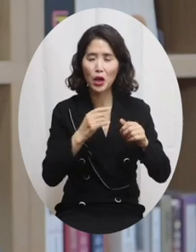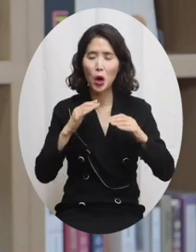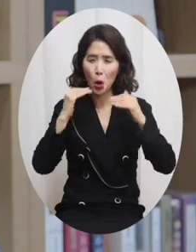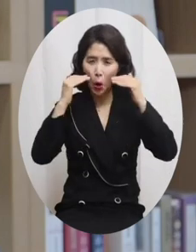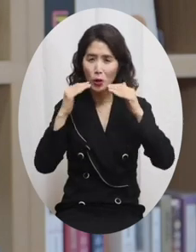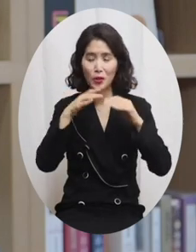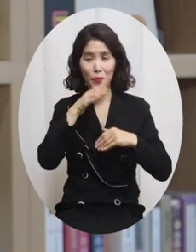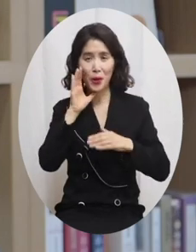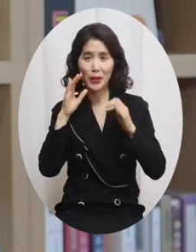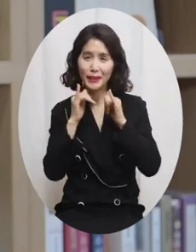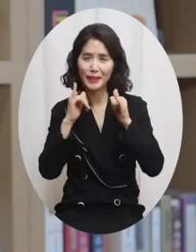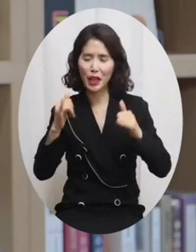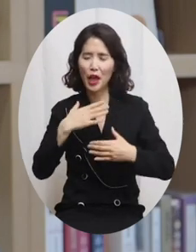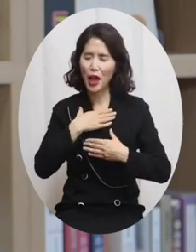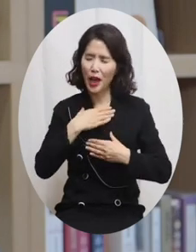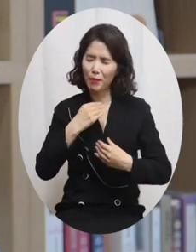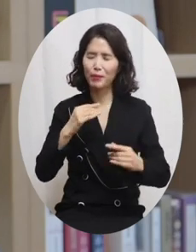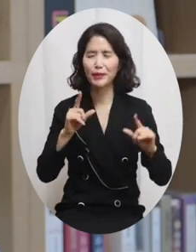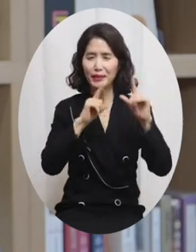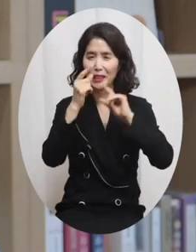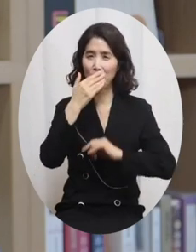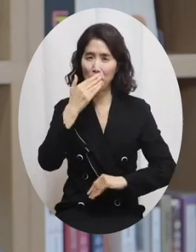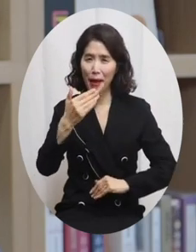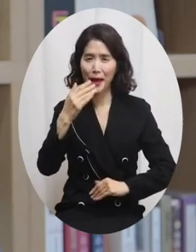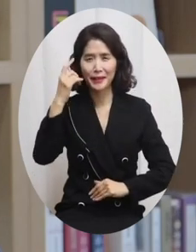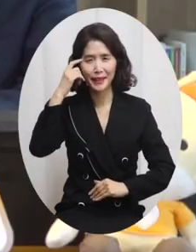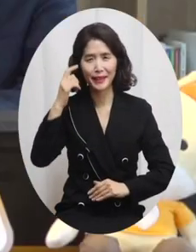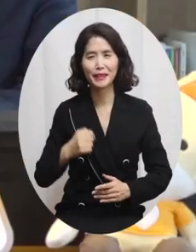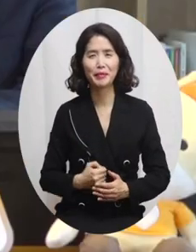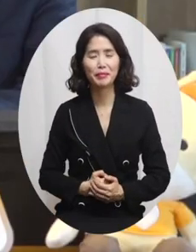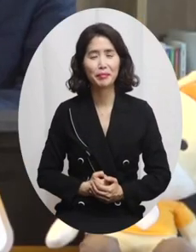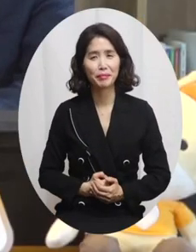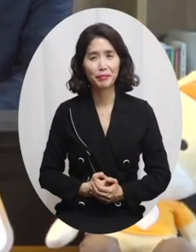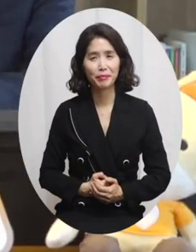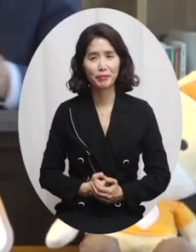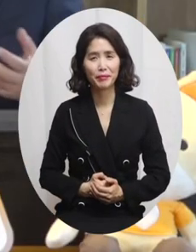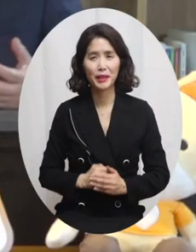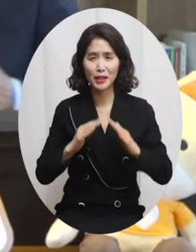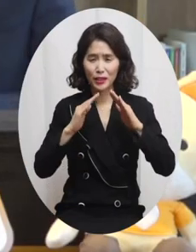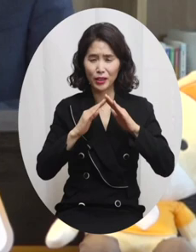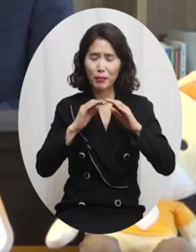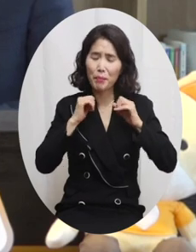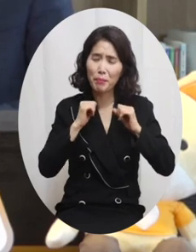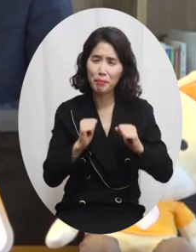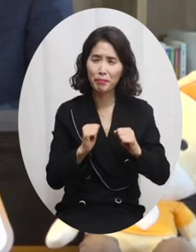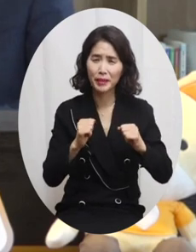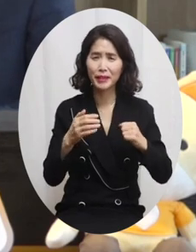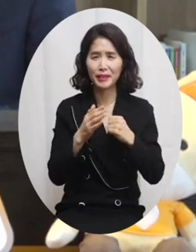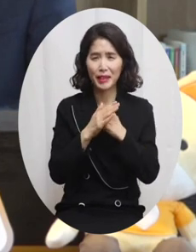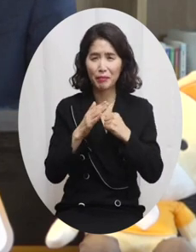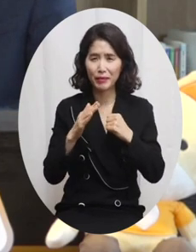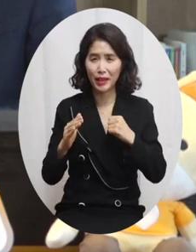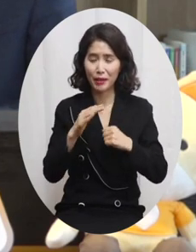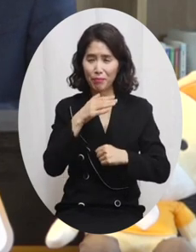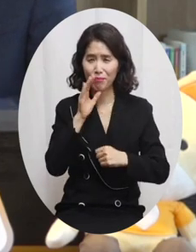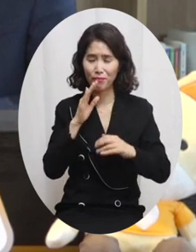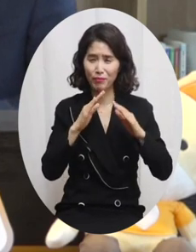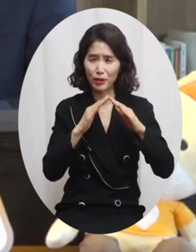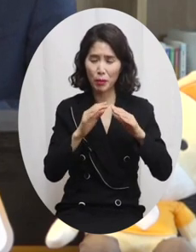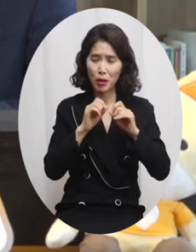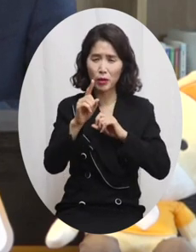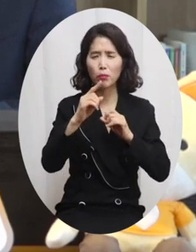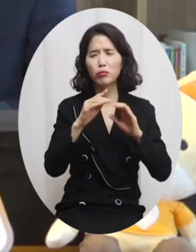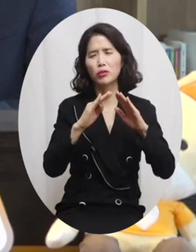좀 행복한 제가 되지 않을까 이런 네. 생각도 들고 어르신 집에만 계시니까 그 많이들